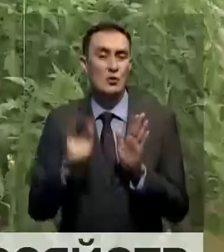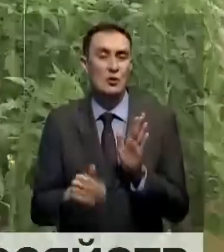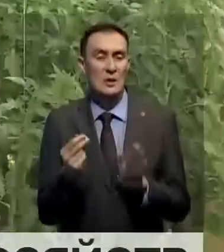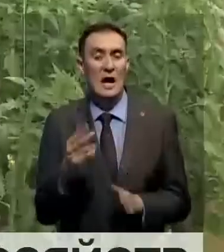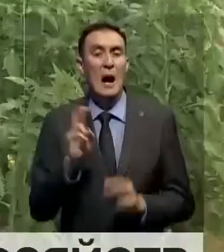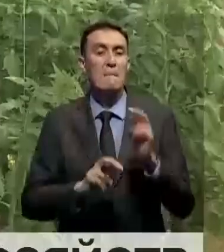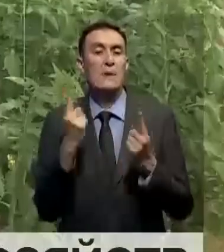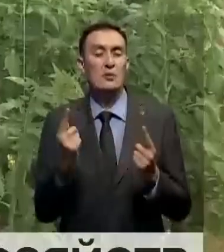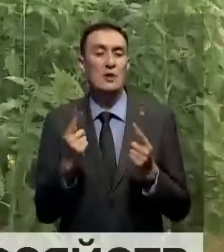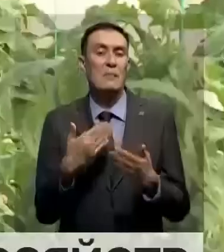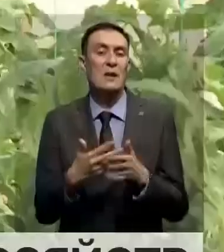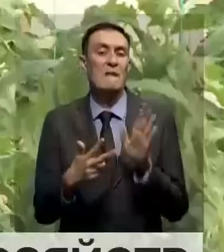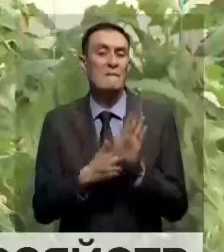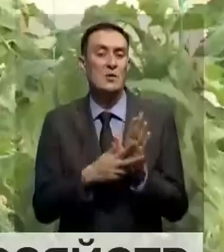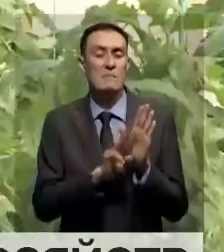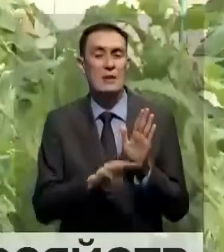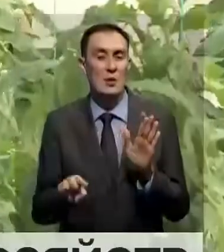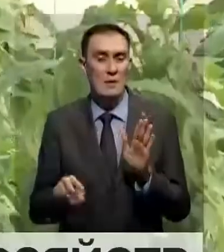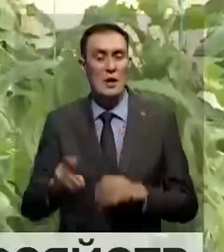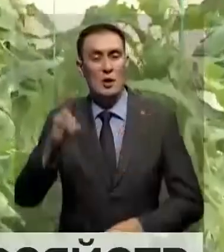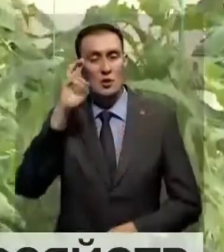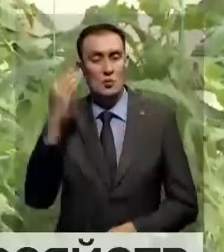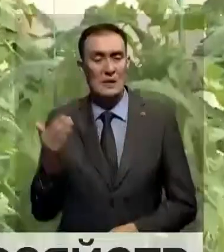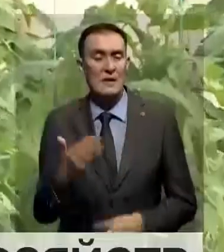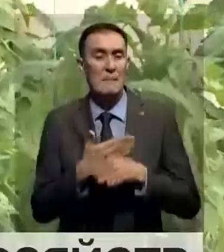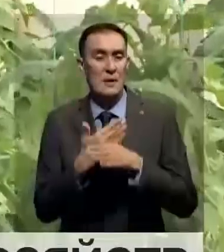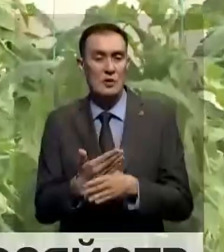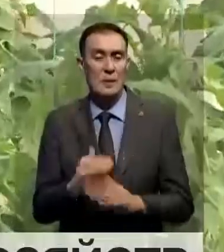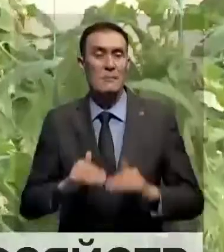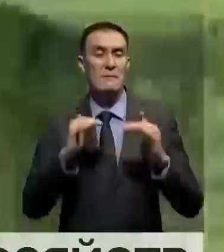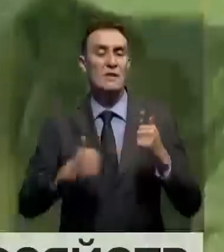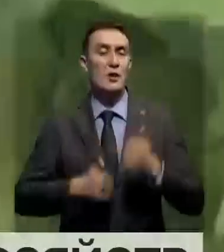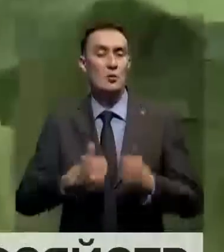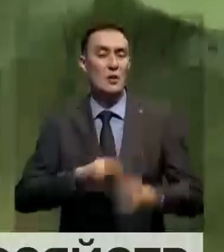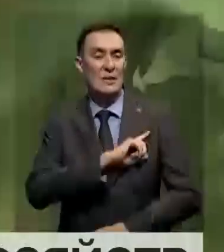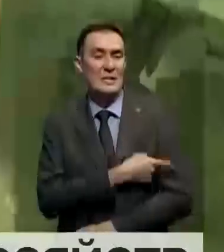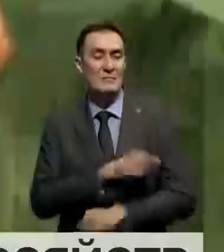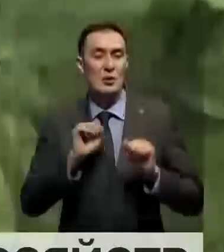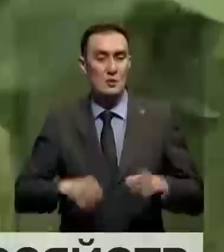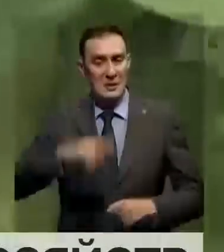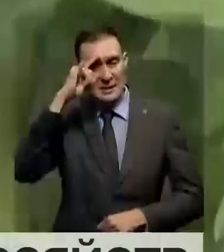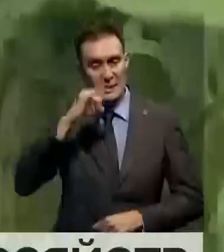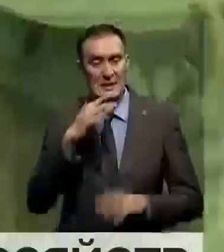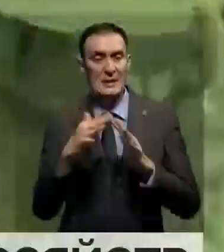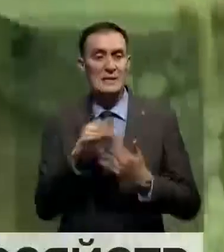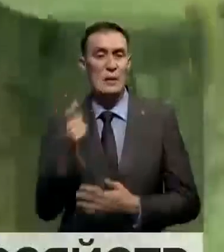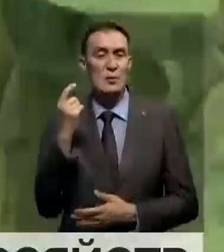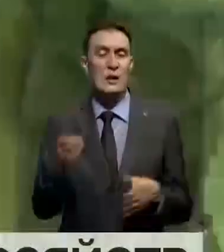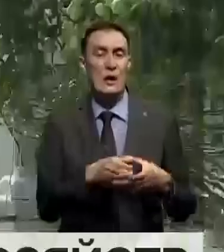800 тысяч тенге, а промышленных порядка 8 миллионов. Государственная поддержка повысит конкурентоспособность